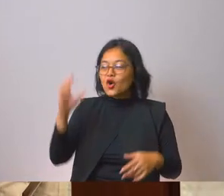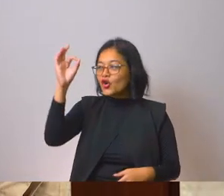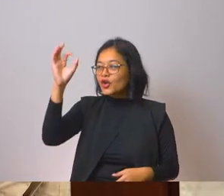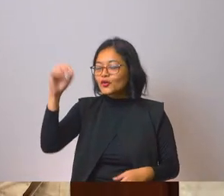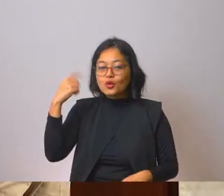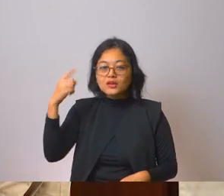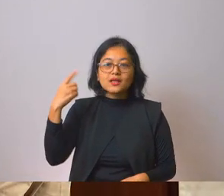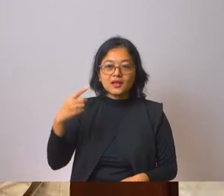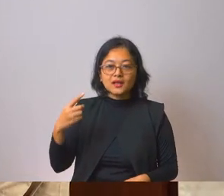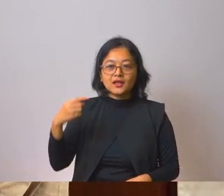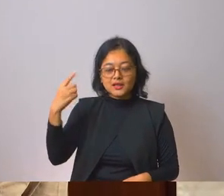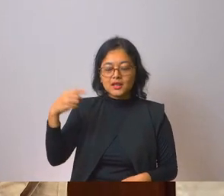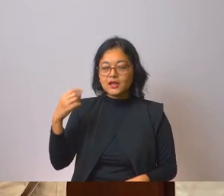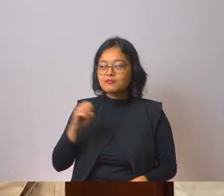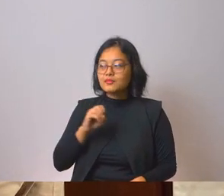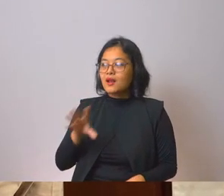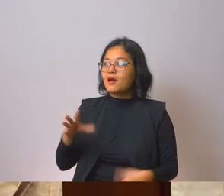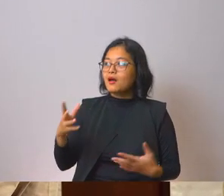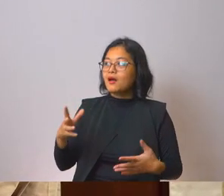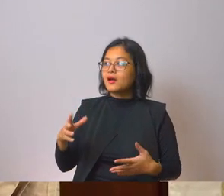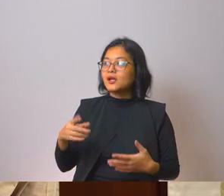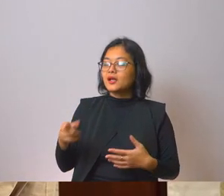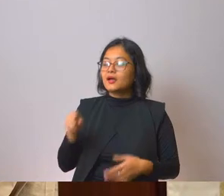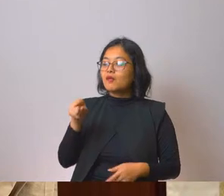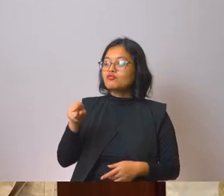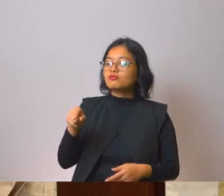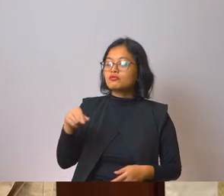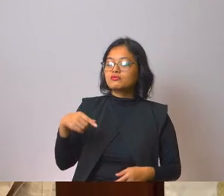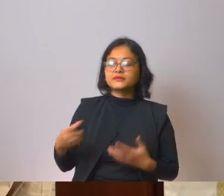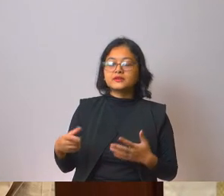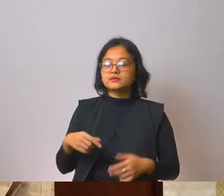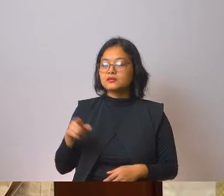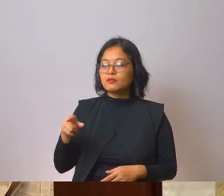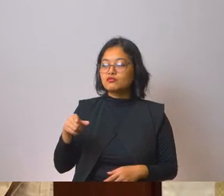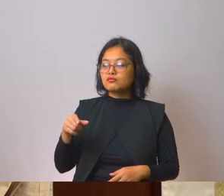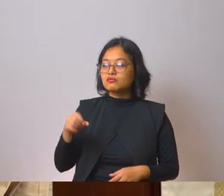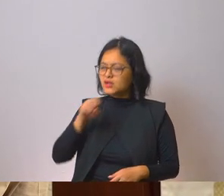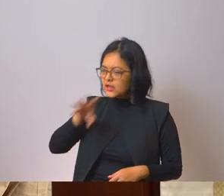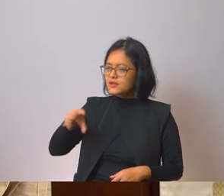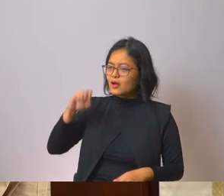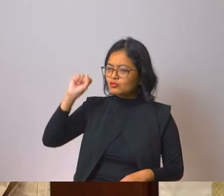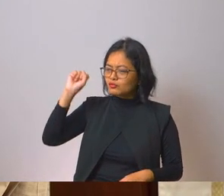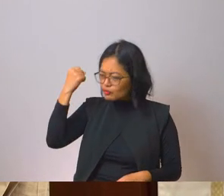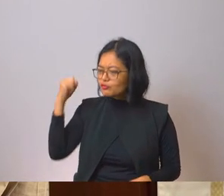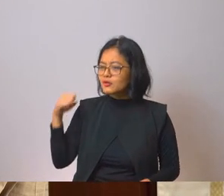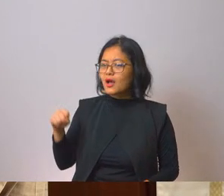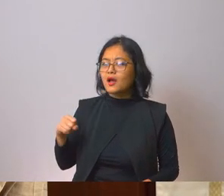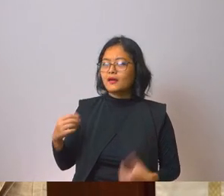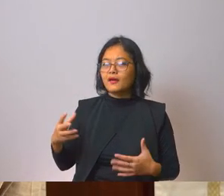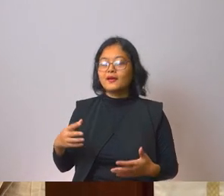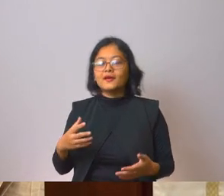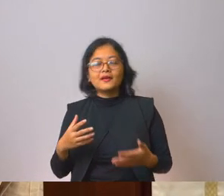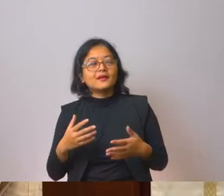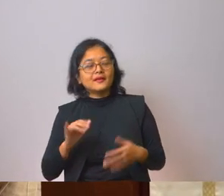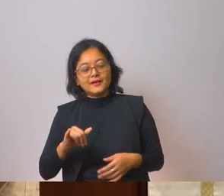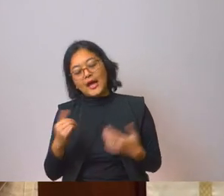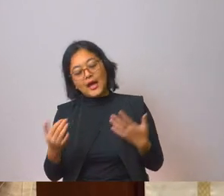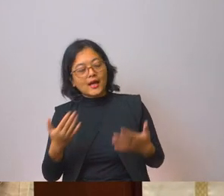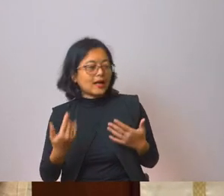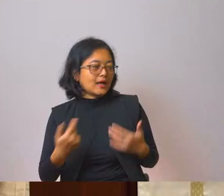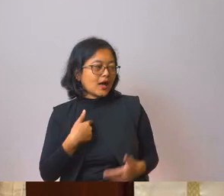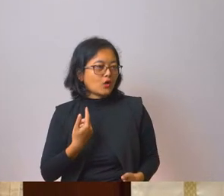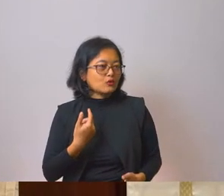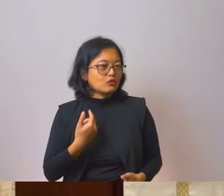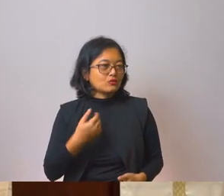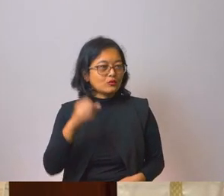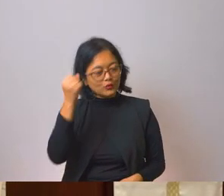sering dimarahin kenapa, Bos? Ya kadang-kadang karena saya salah sendiri. Kadang-kadang karena salah juga ya. Main okay. Game yang